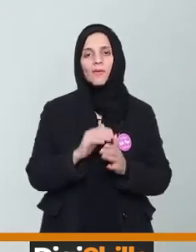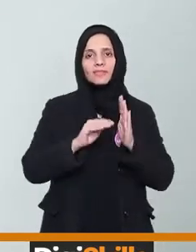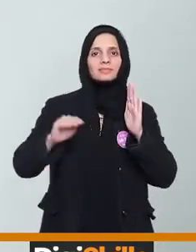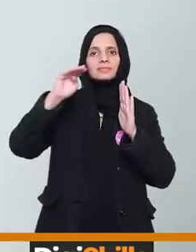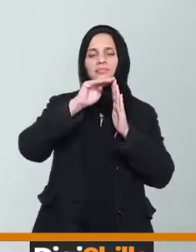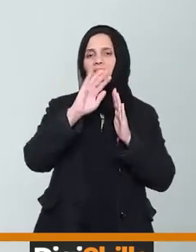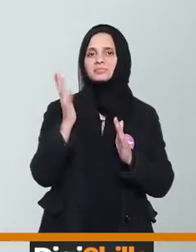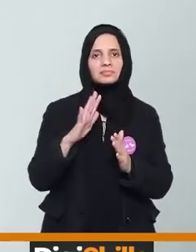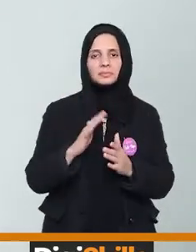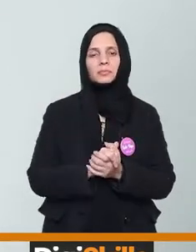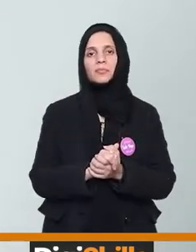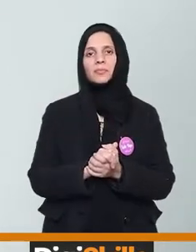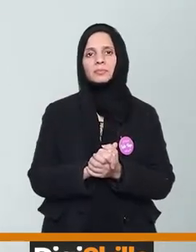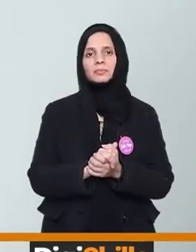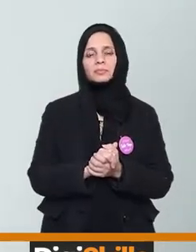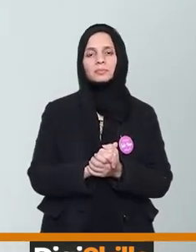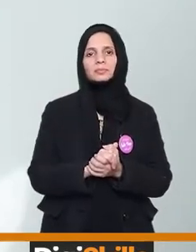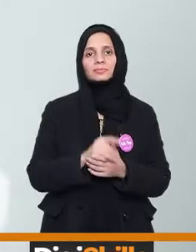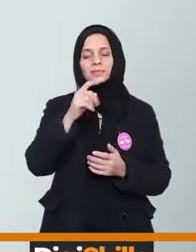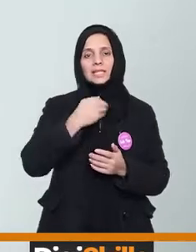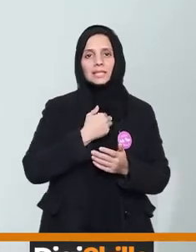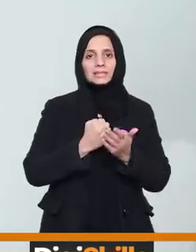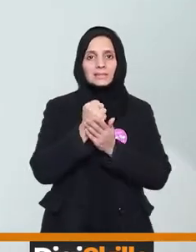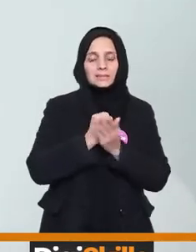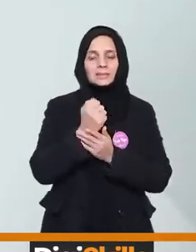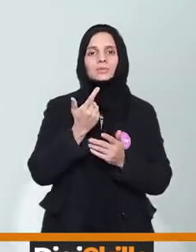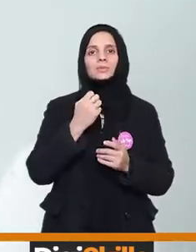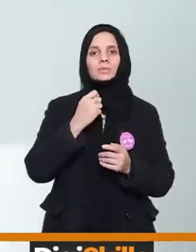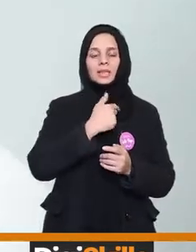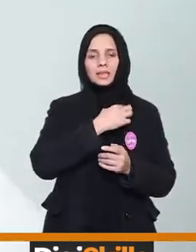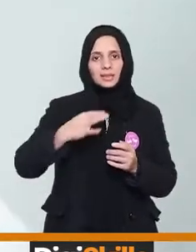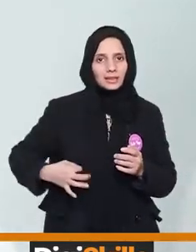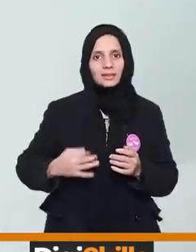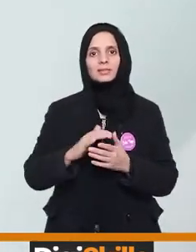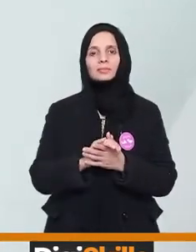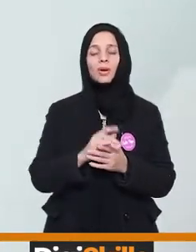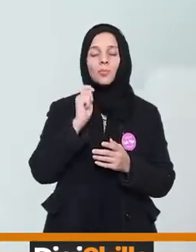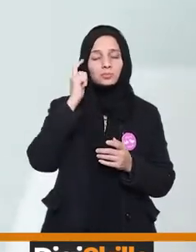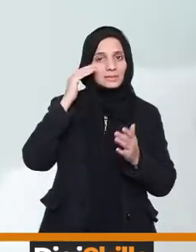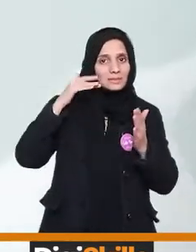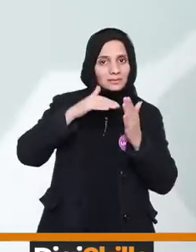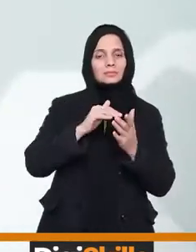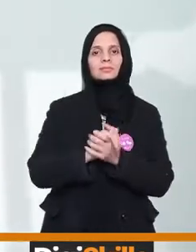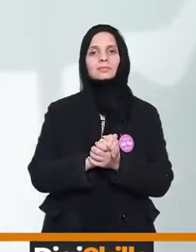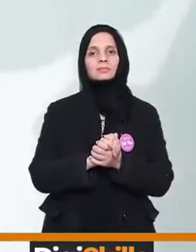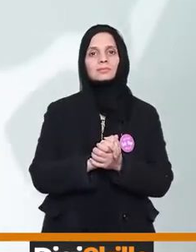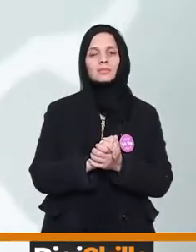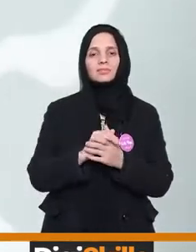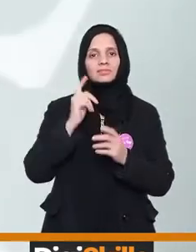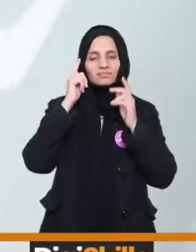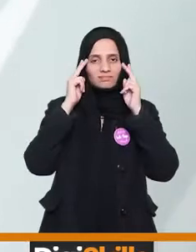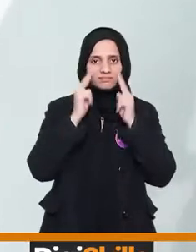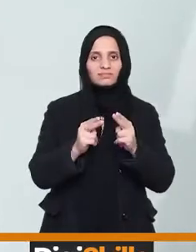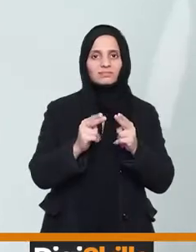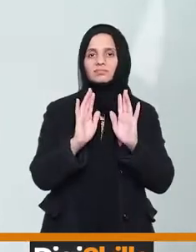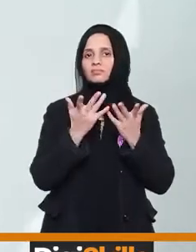اس لیول پہ نہیں ہے کہ آپ ڈیڈیکیشن، آنیسٹی اور ہارڈ ورک ان تینوں